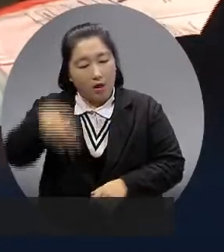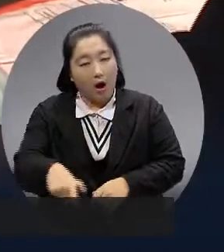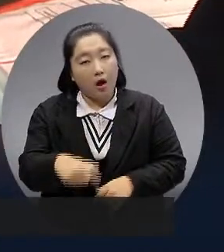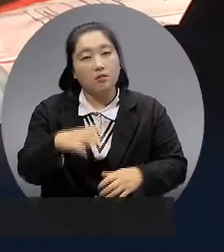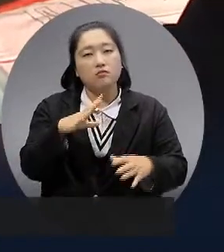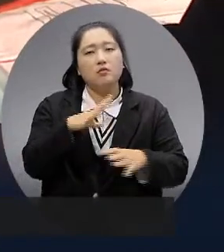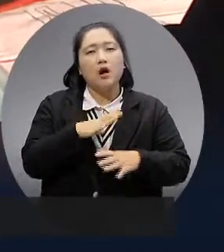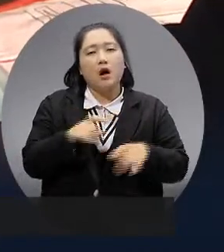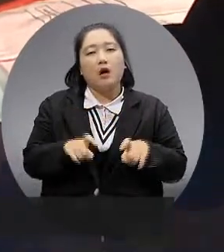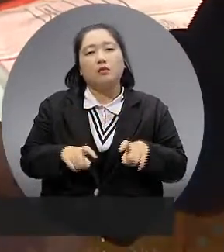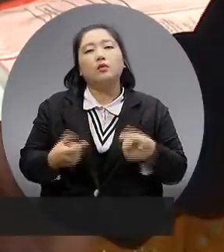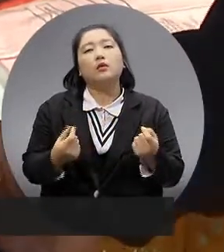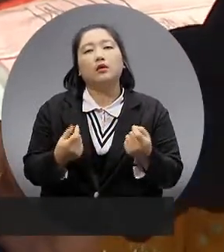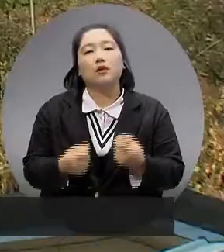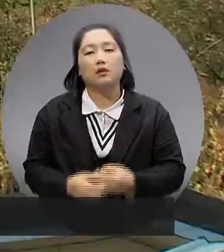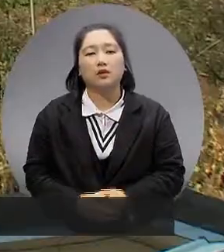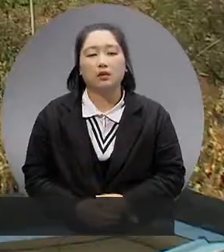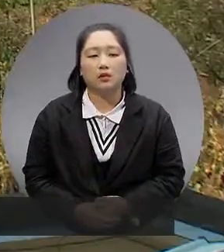더 무서울 것 같아요.